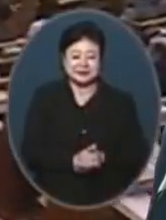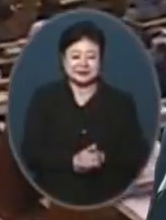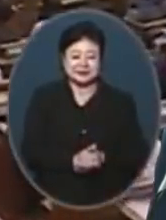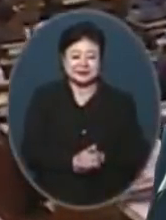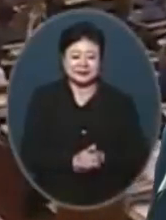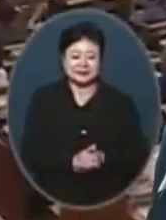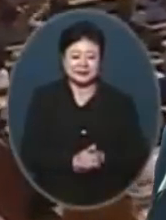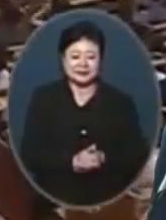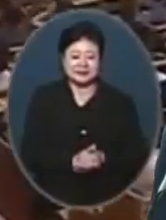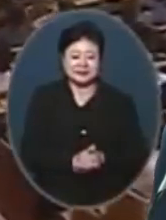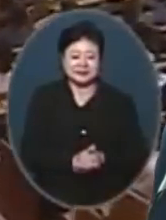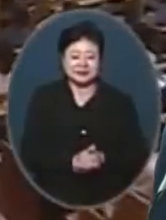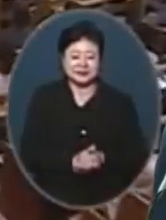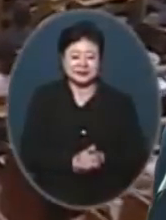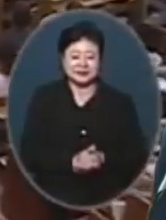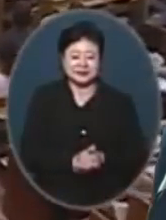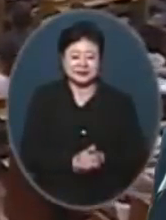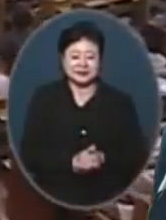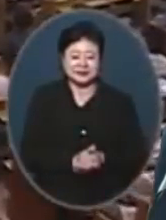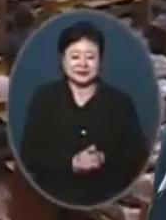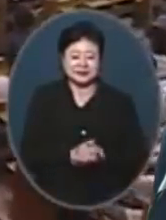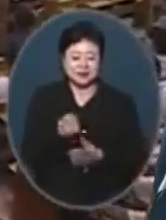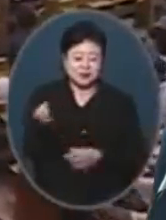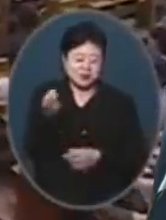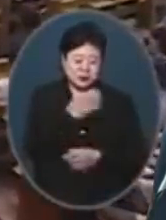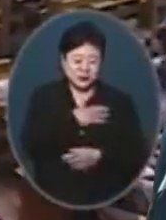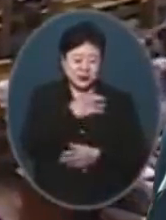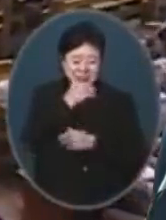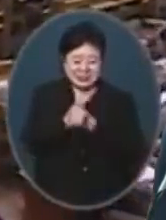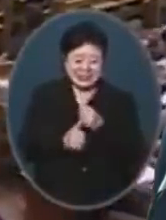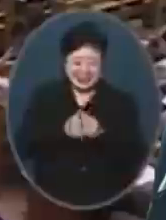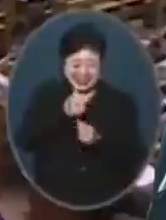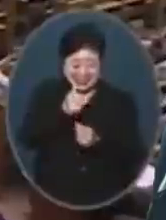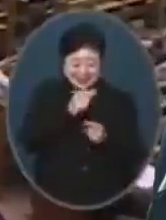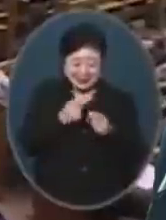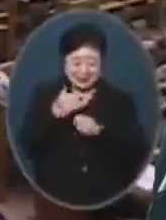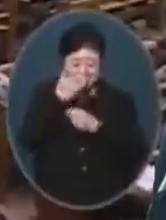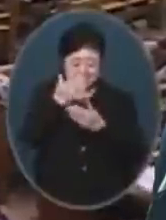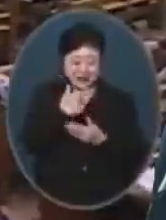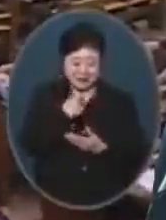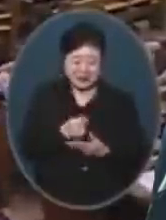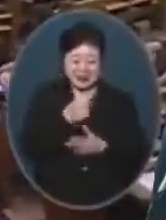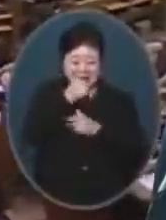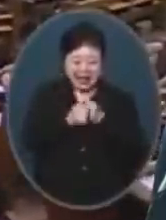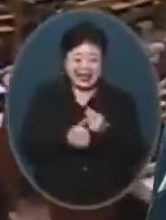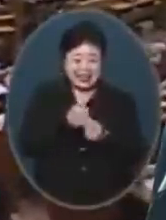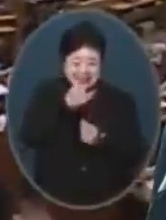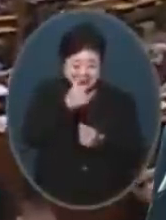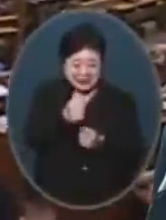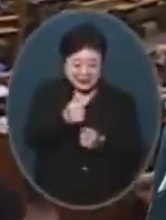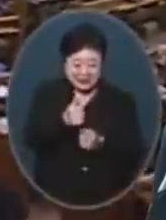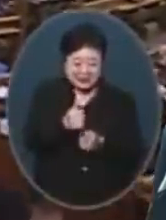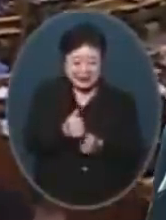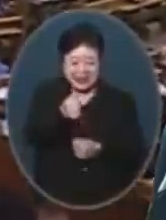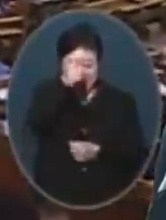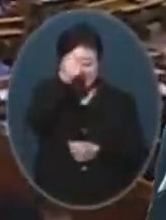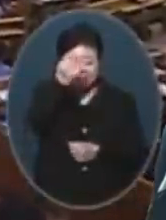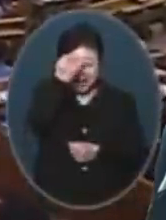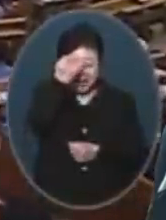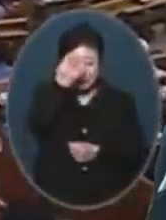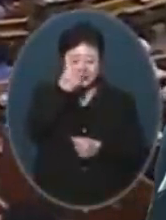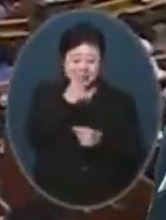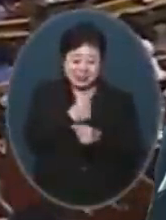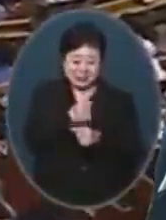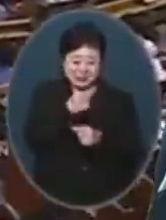늘 부유케 하시는 하나님이라는 제목으로 은혜를 나누겠습니다. 하나님이 아담과 하와를